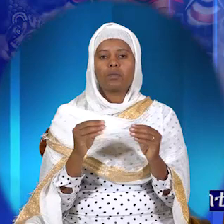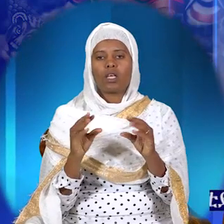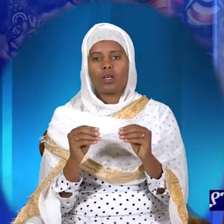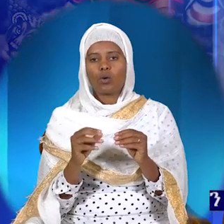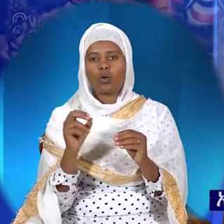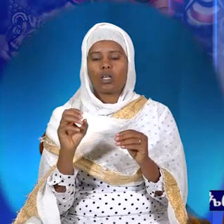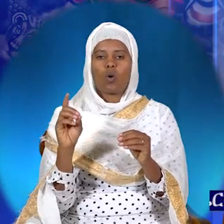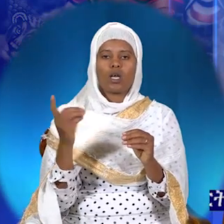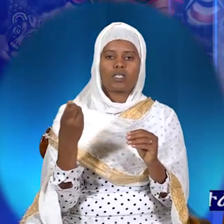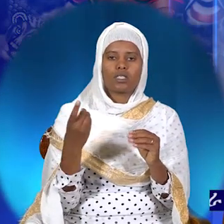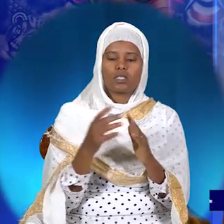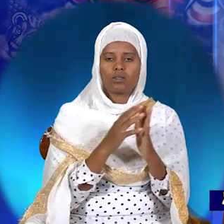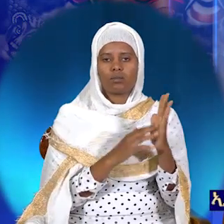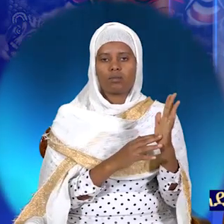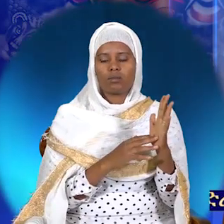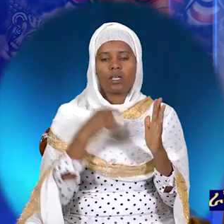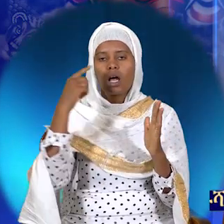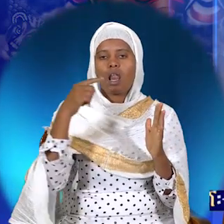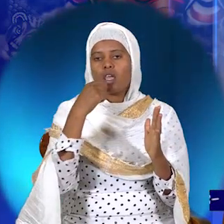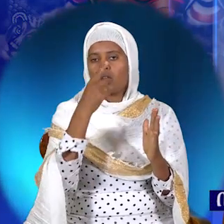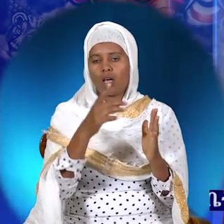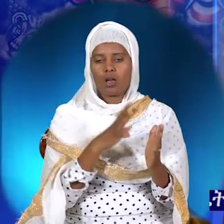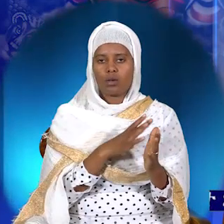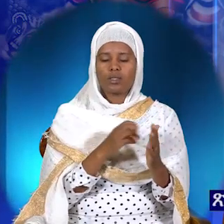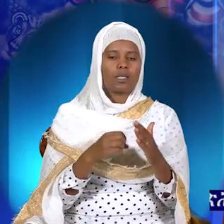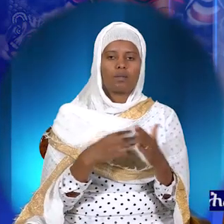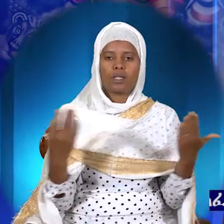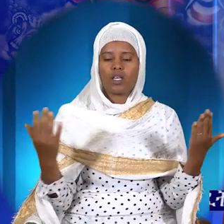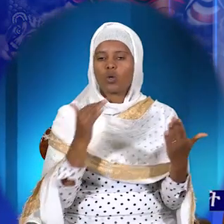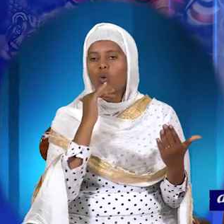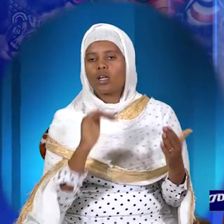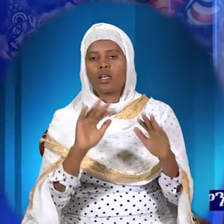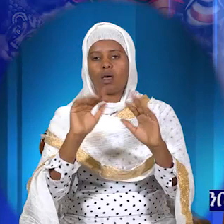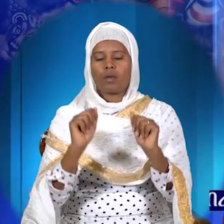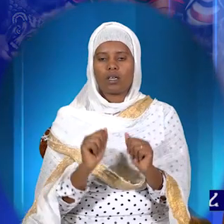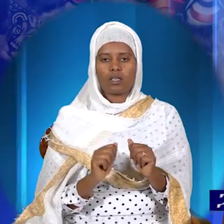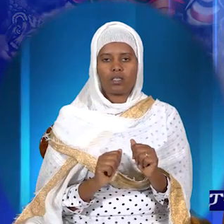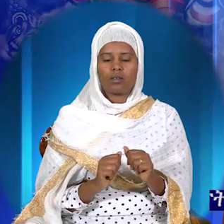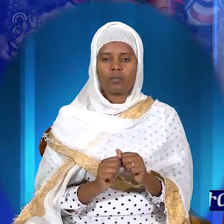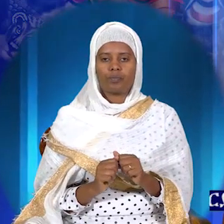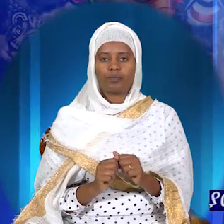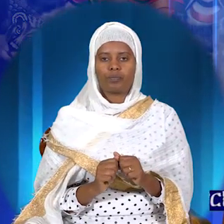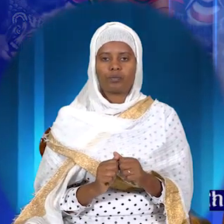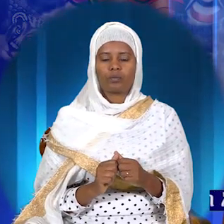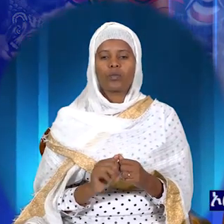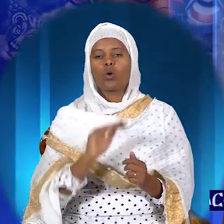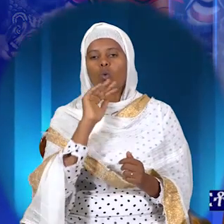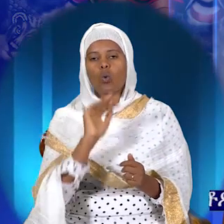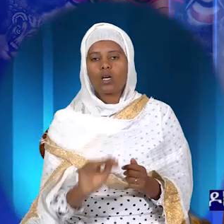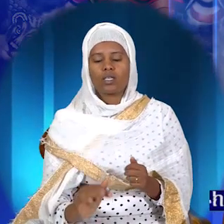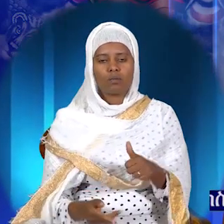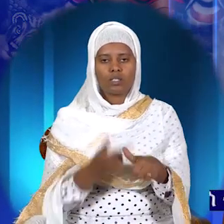ወዘሎ ንምንታዩ ወንጀላዊ ዮሐንስ ቃል ተጠቂሙ ንምንታይ ወልድ በመጀመርታ ነበረ ኢሉ ዘይጻፈ